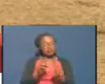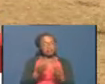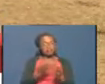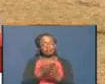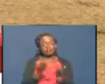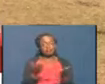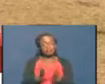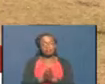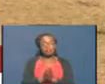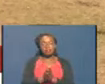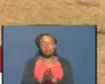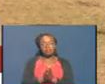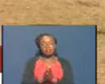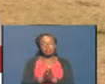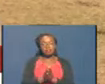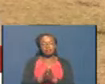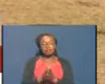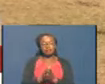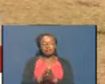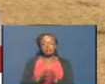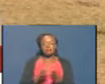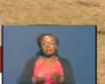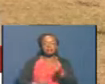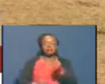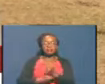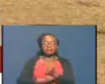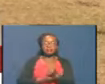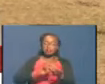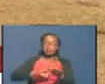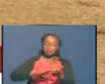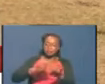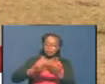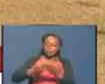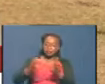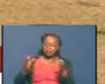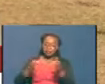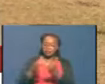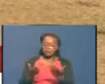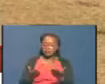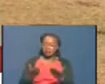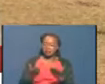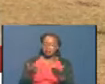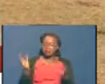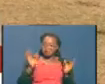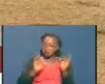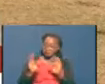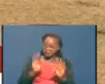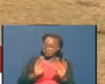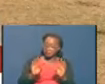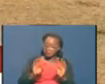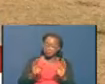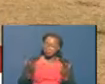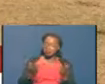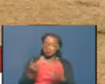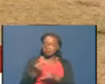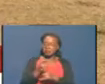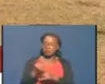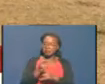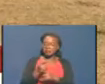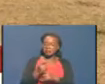na unaweza dhamini ama unaweza fund hichi club, tupate kama hall, mahali pa kutrain,